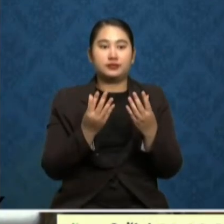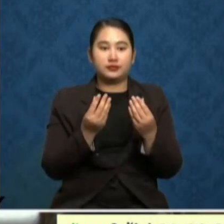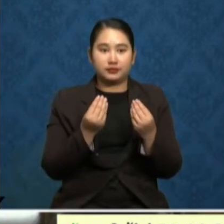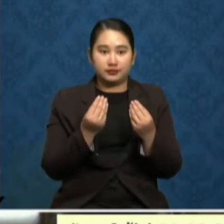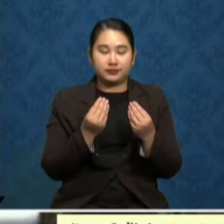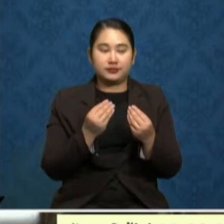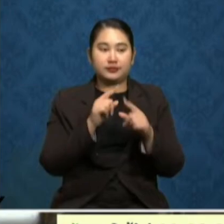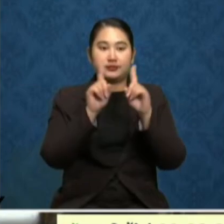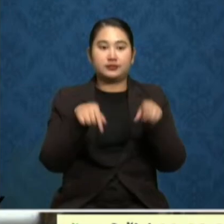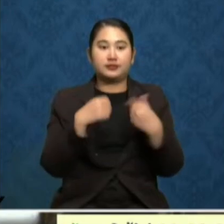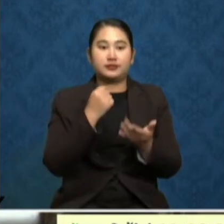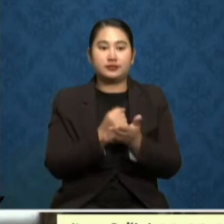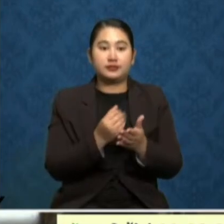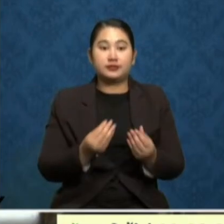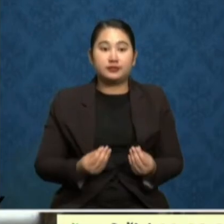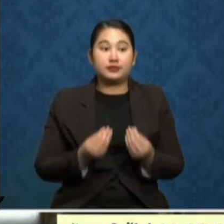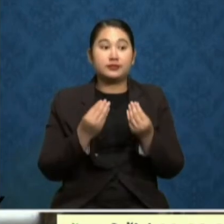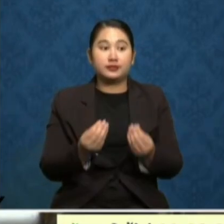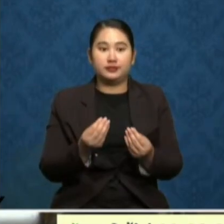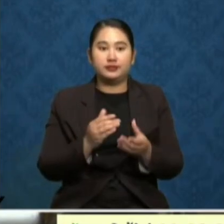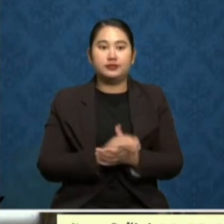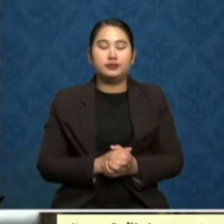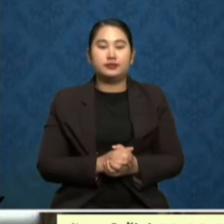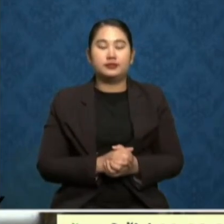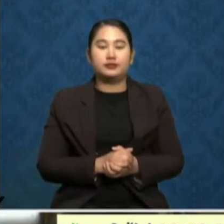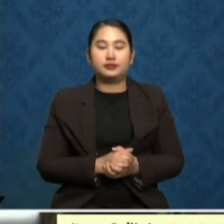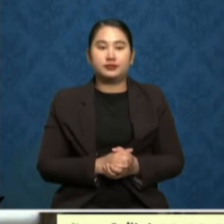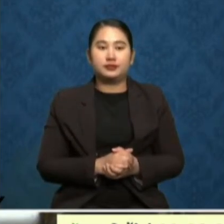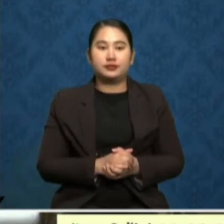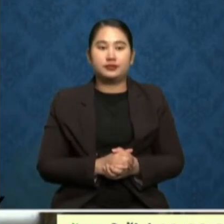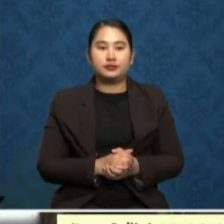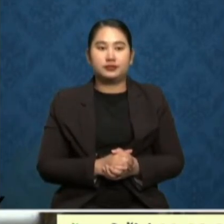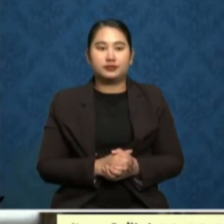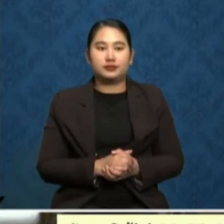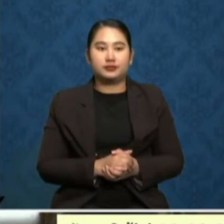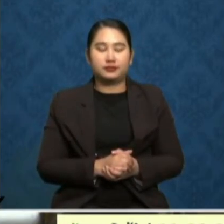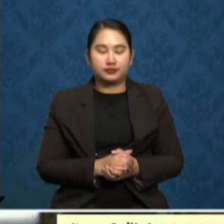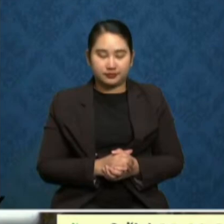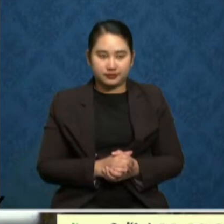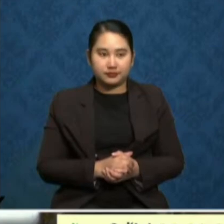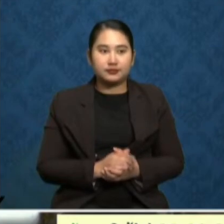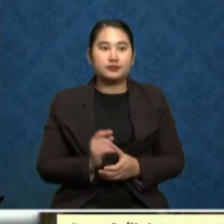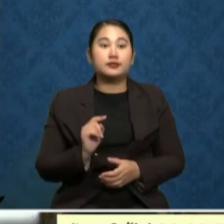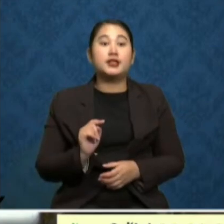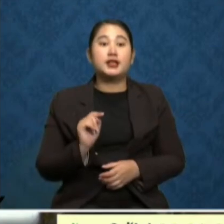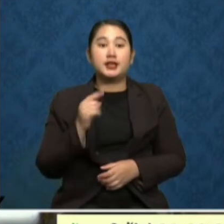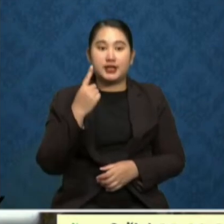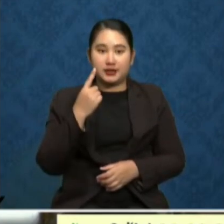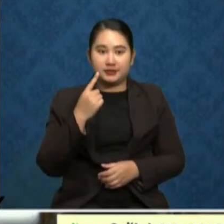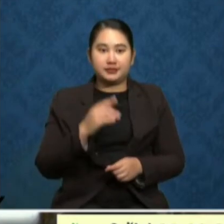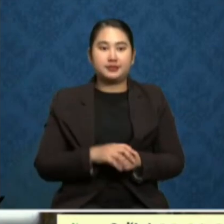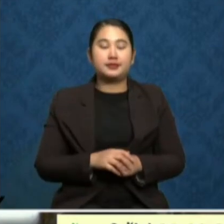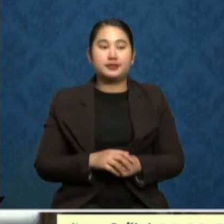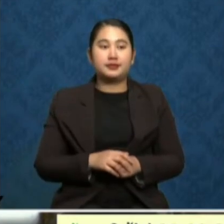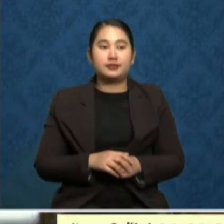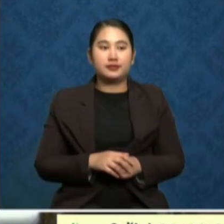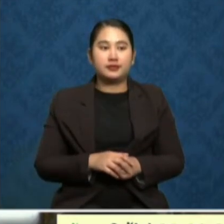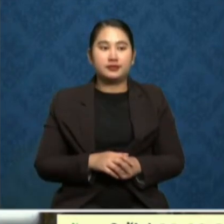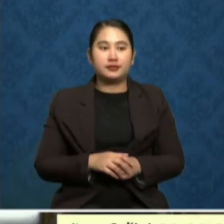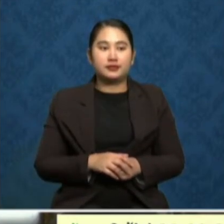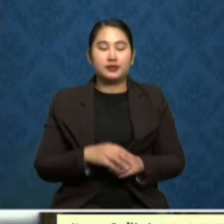น และใการออกเศาลสิตย์ในครั้งนี้ด้วยครับก่อนอื่น จังหวัด